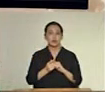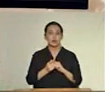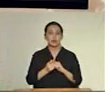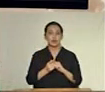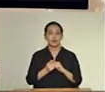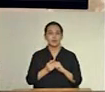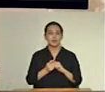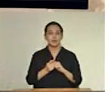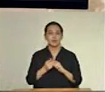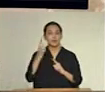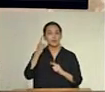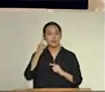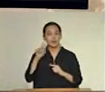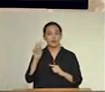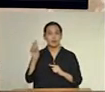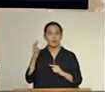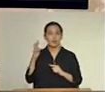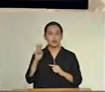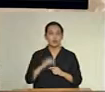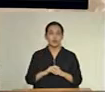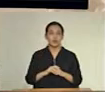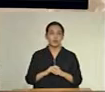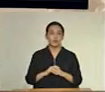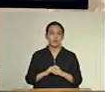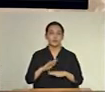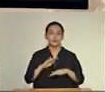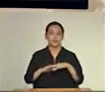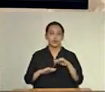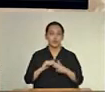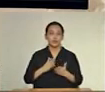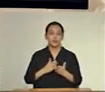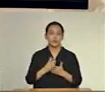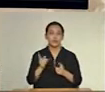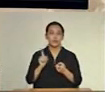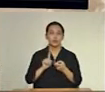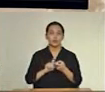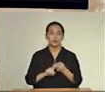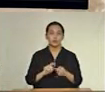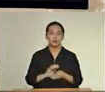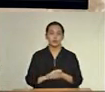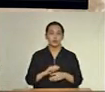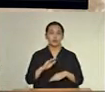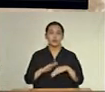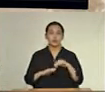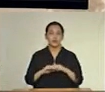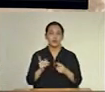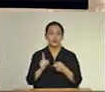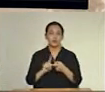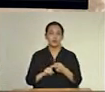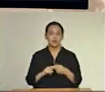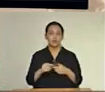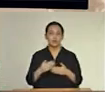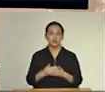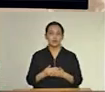albatta biologiyaning ilmiy tadqiqot usullari bilan bog'liqdir. Biologiyani ilmiy tadqiqot usullarini biz bir necha